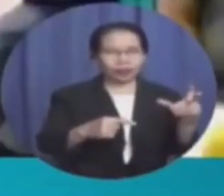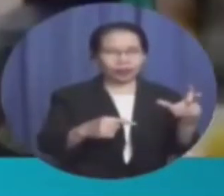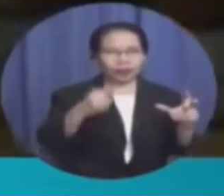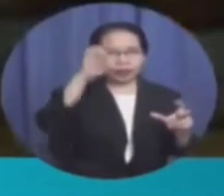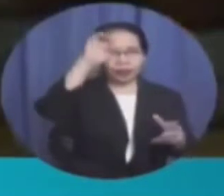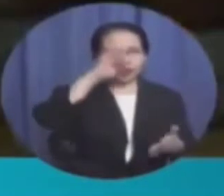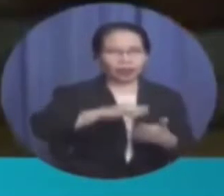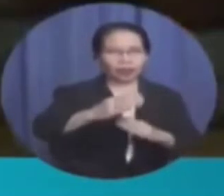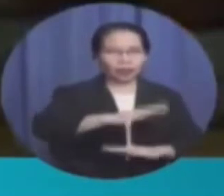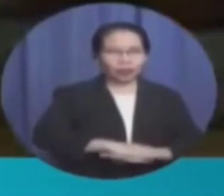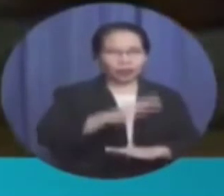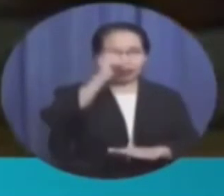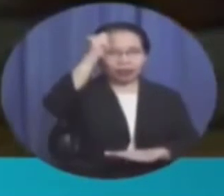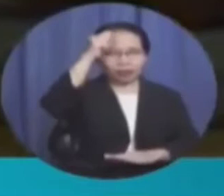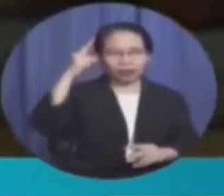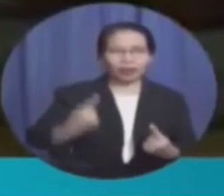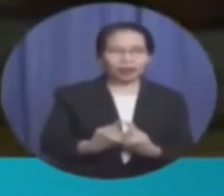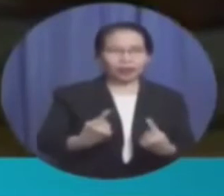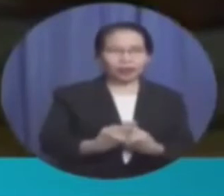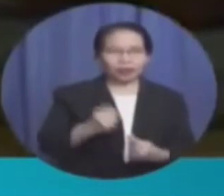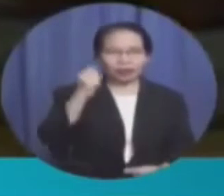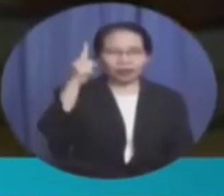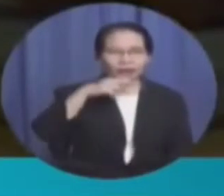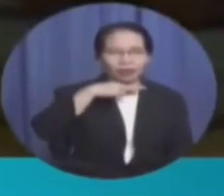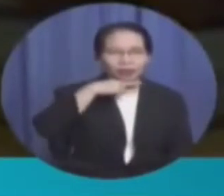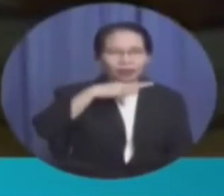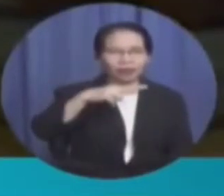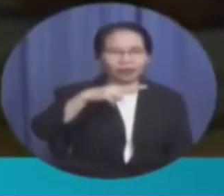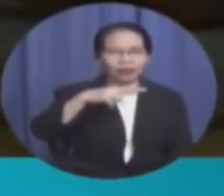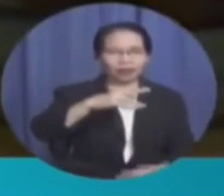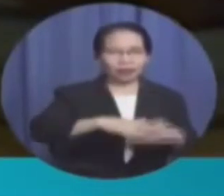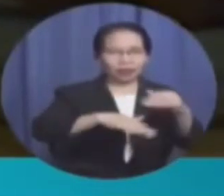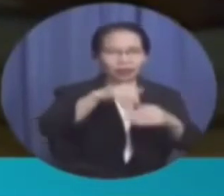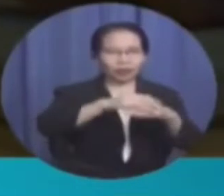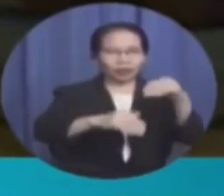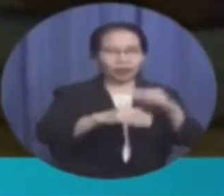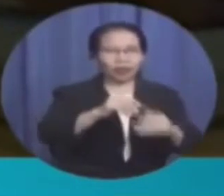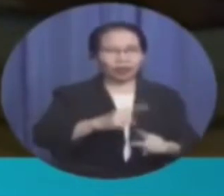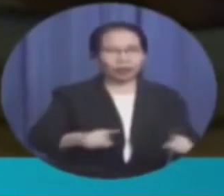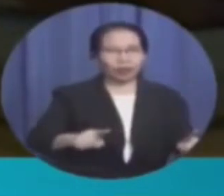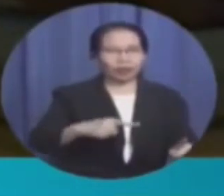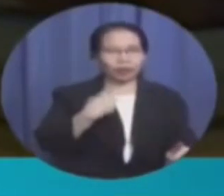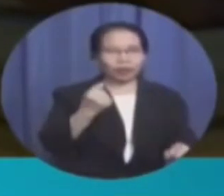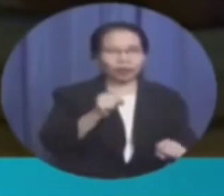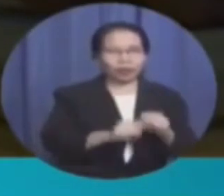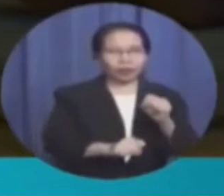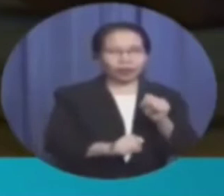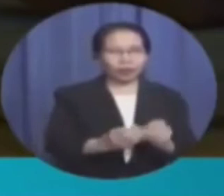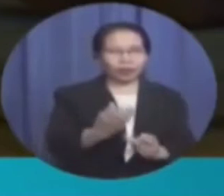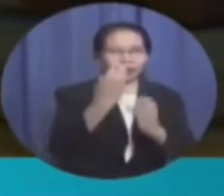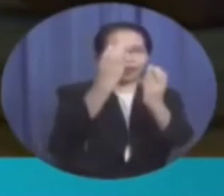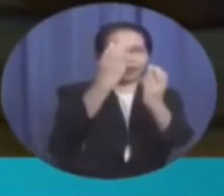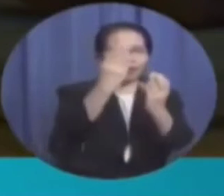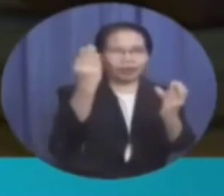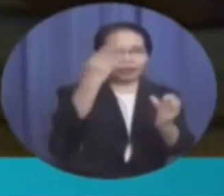28.13. Siyang nagtatakip ng kaniyang mga pagsalangsang ay hindi giginhawa, ngunit ang